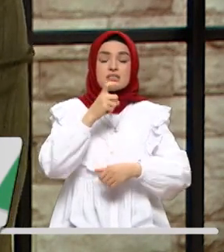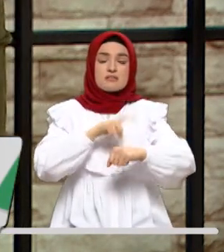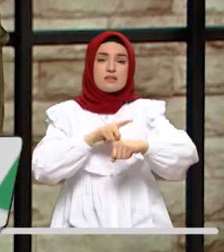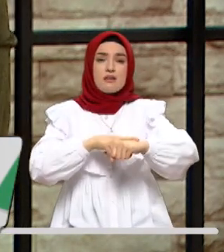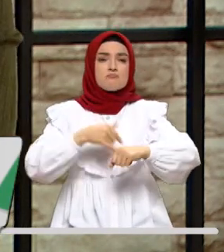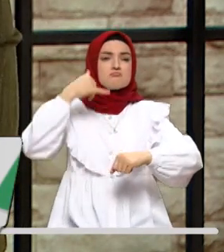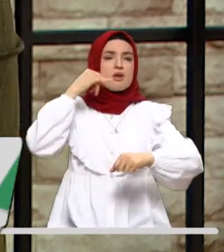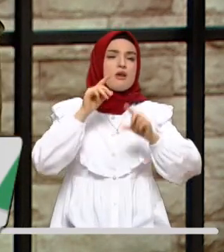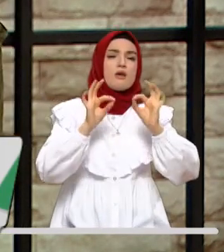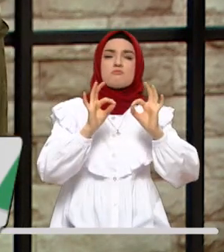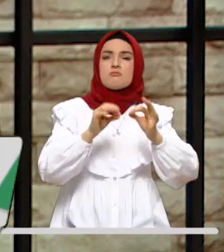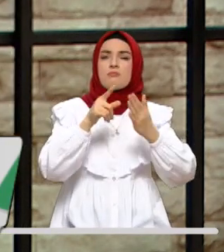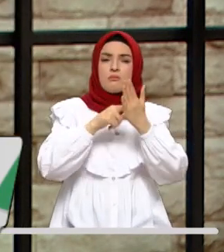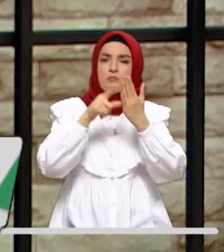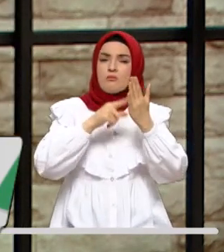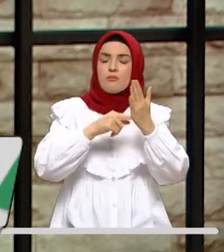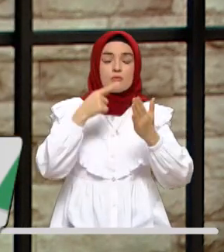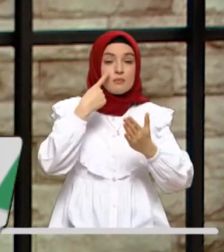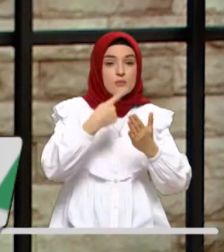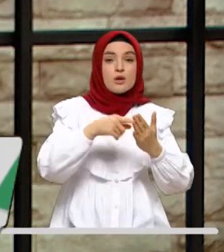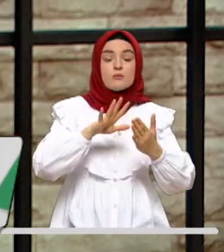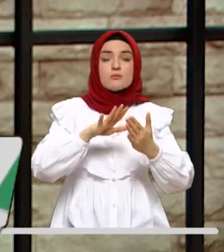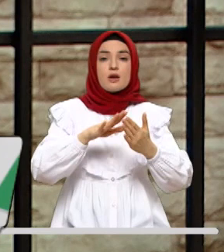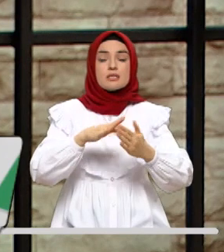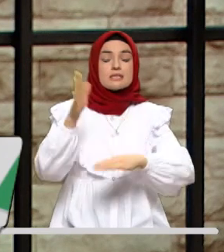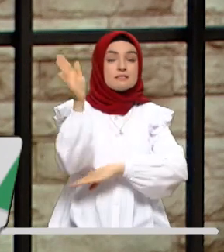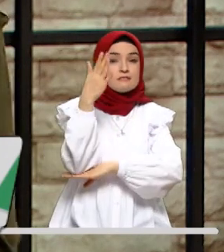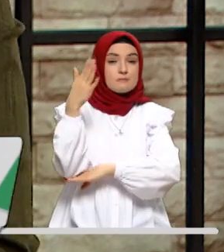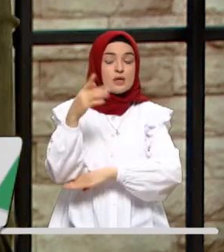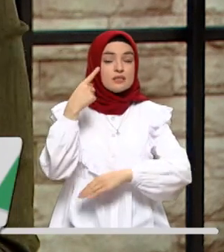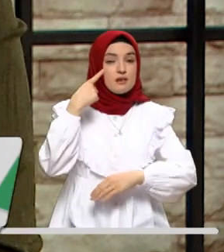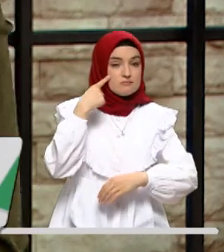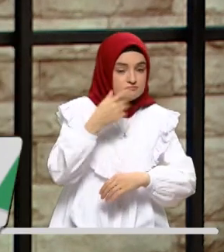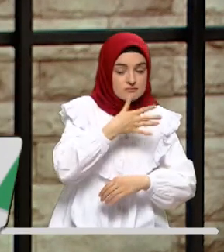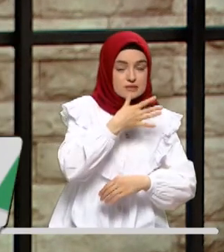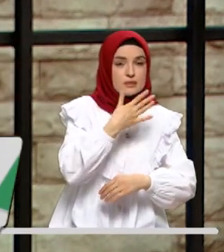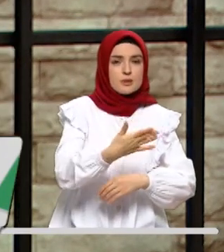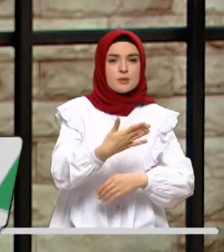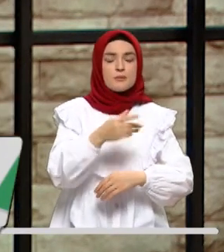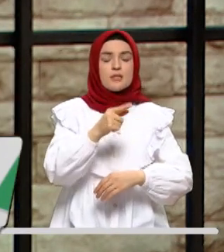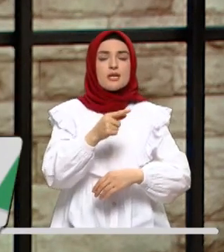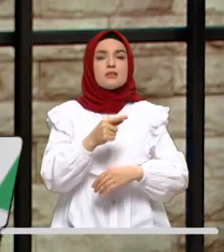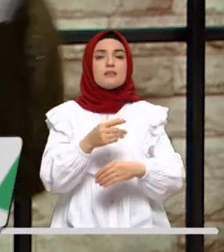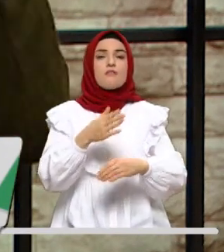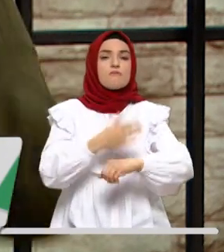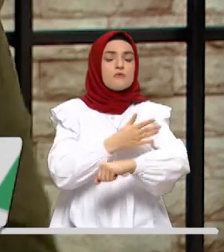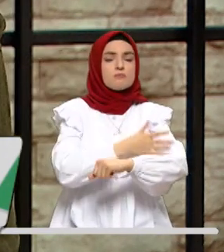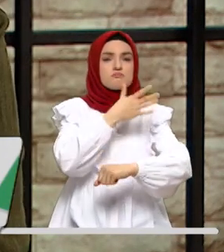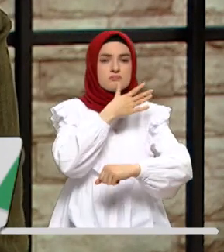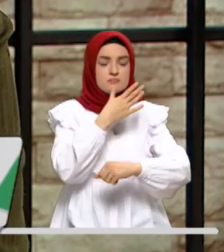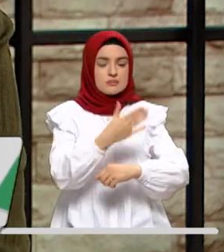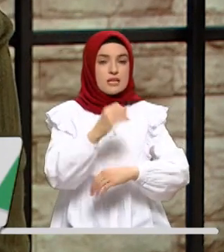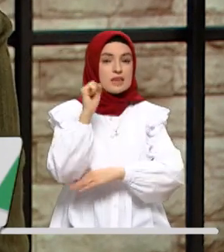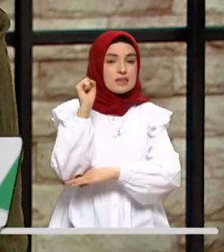tanı, milletini tanı, devletini tanı, bayrağını tanı ve senin için şehit olanları tanı. Sivas